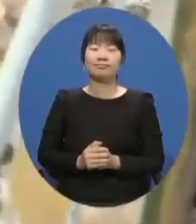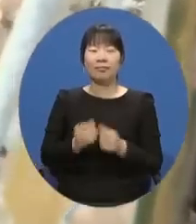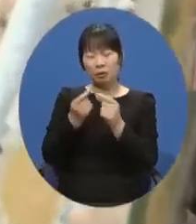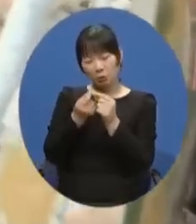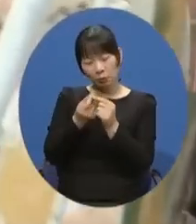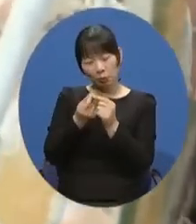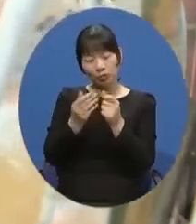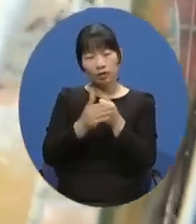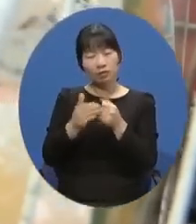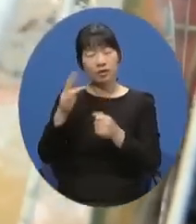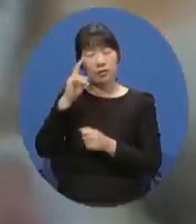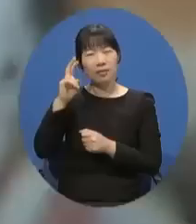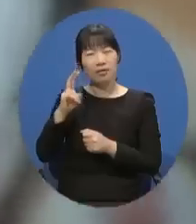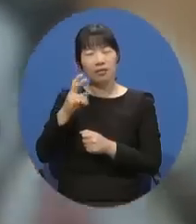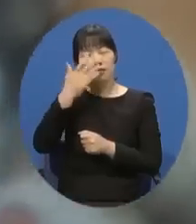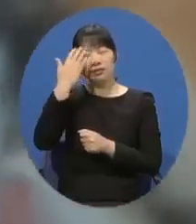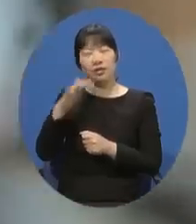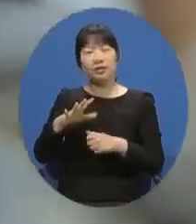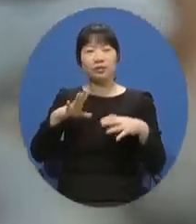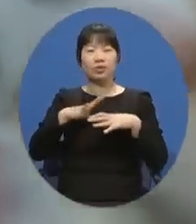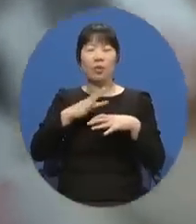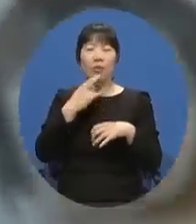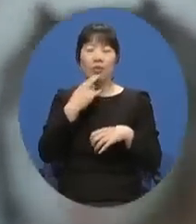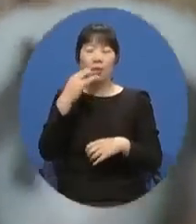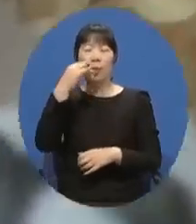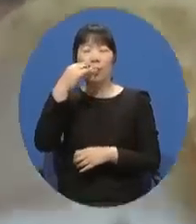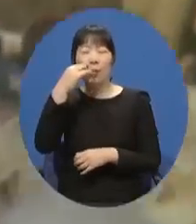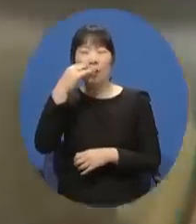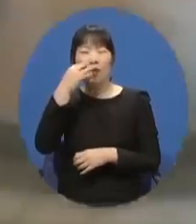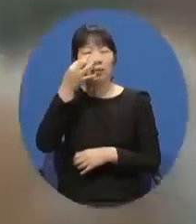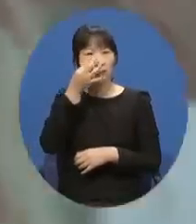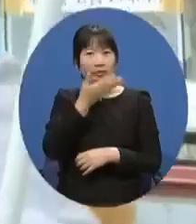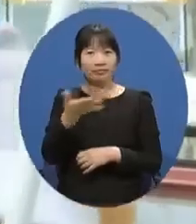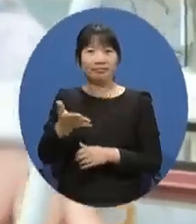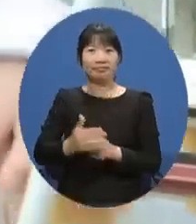작아서 그런지 다행히 무서워하지 않고 호기심을 보입니다.